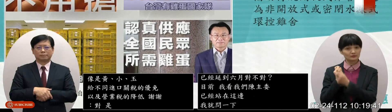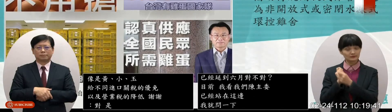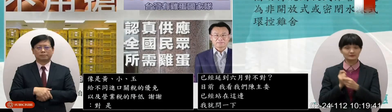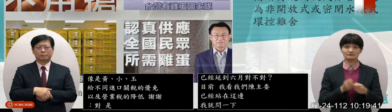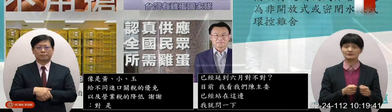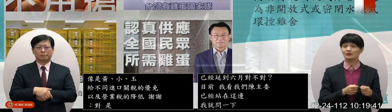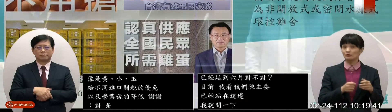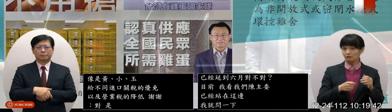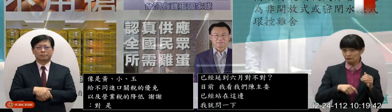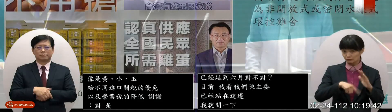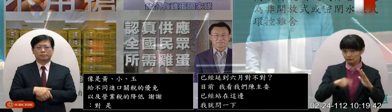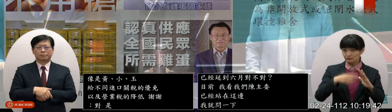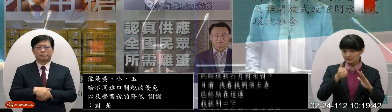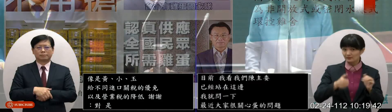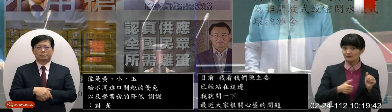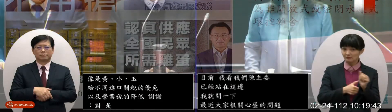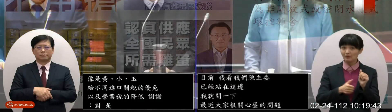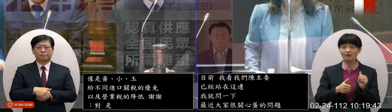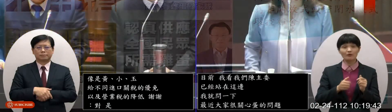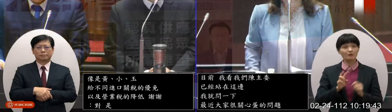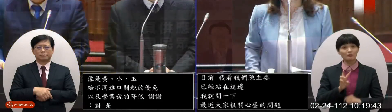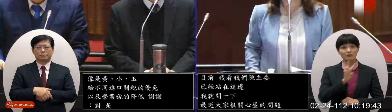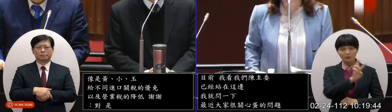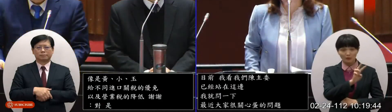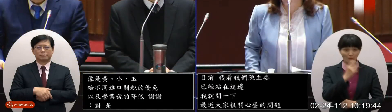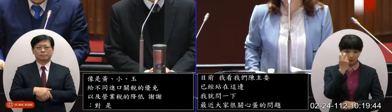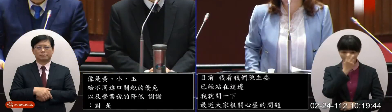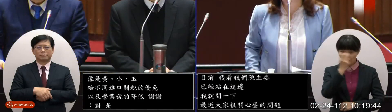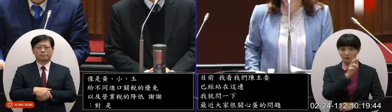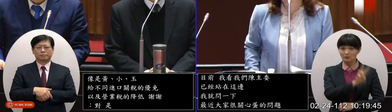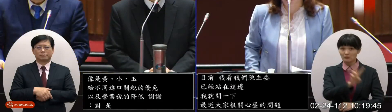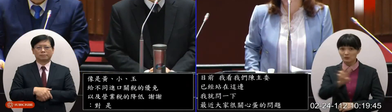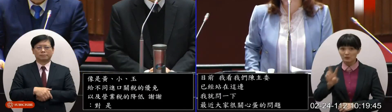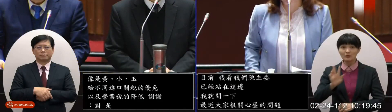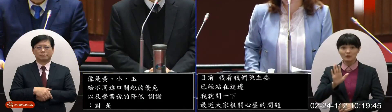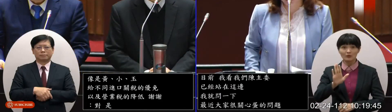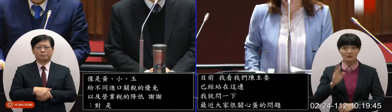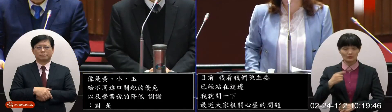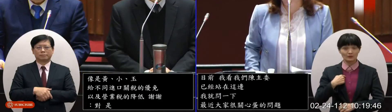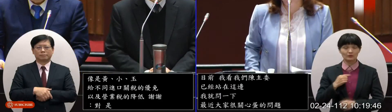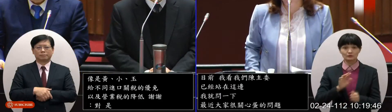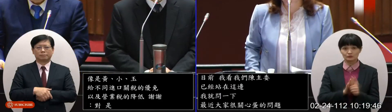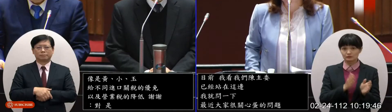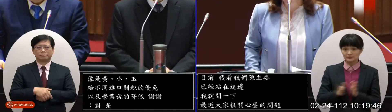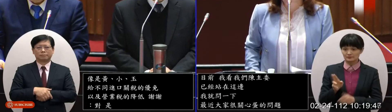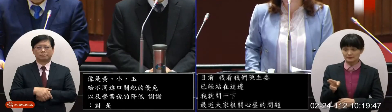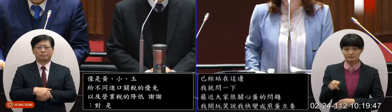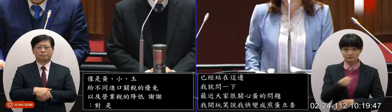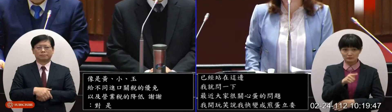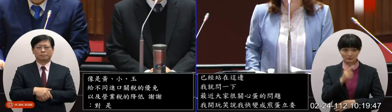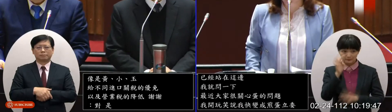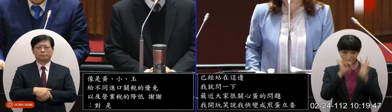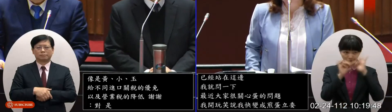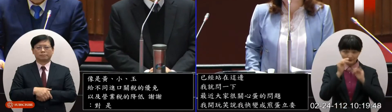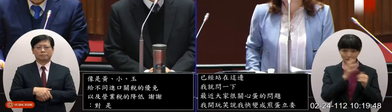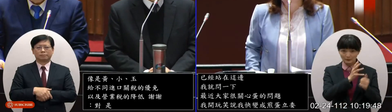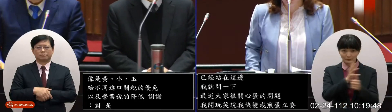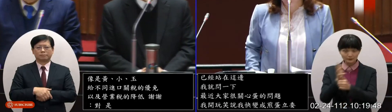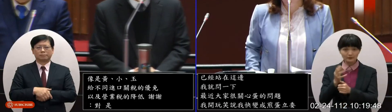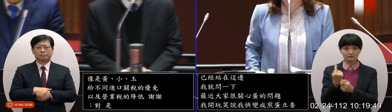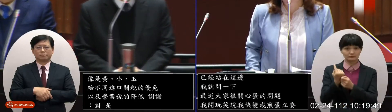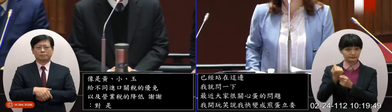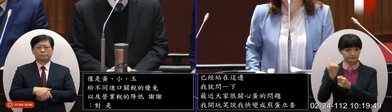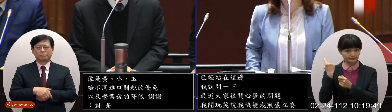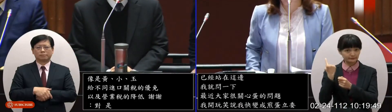长有去做一些相关的一些视察哈。但是呢，我请助理爬梳了一下哈，因为从这个